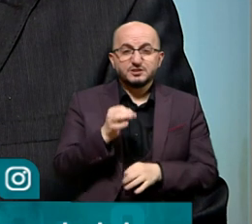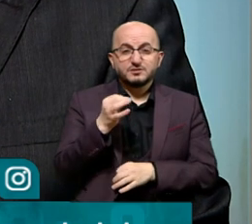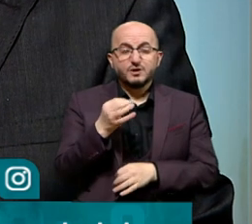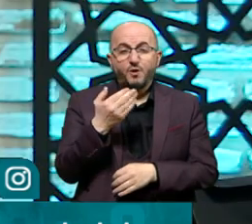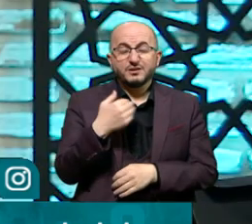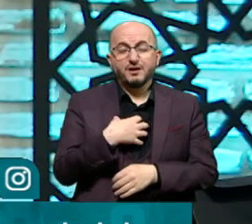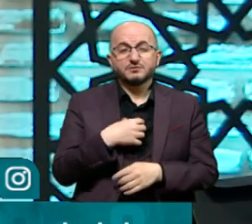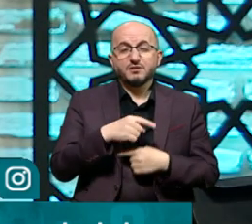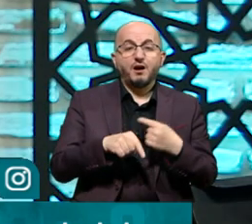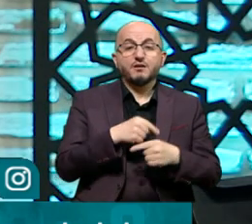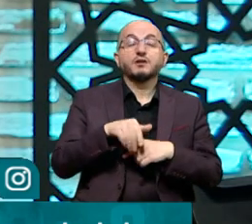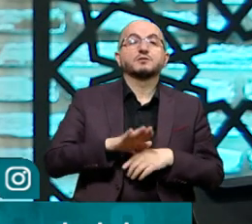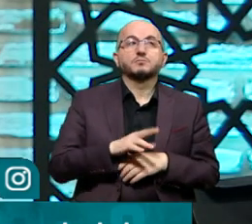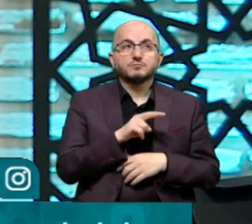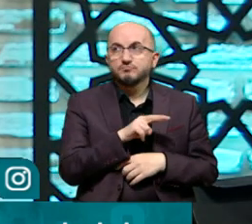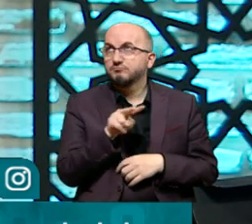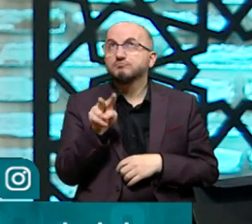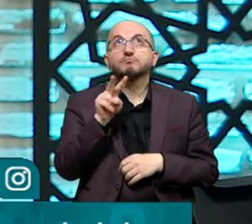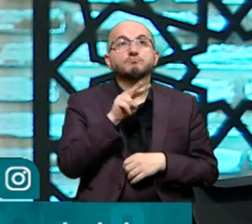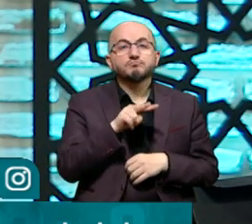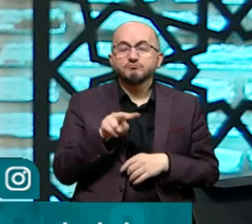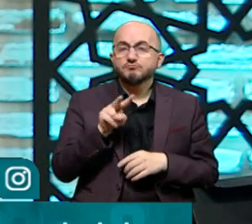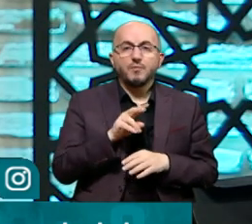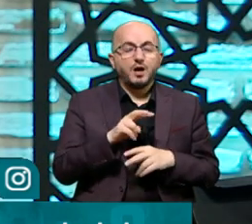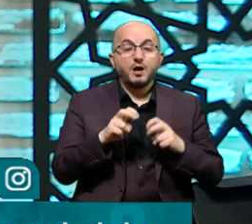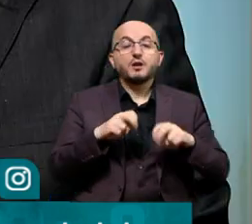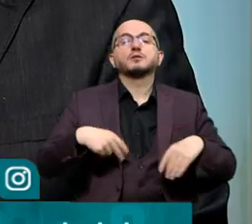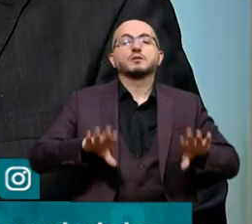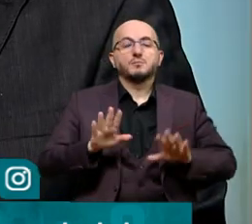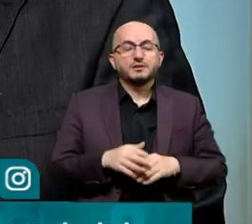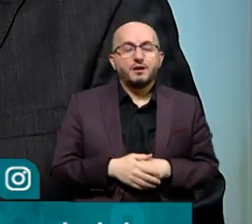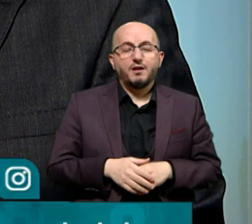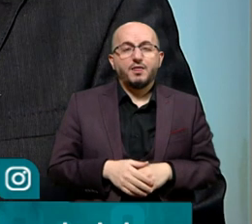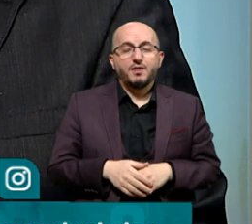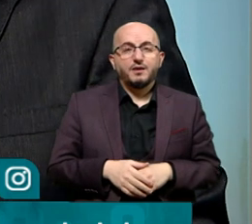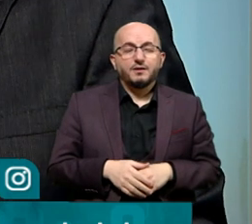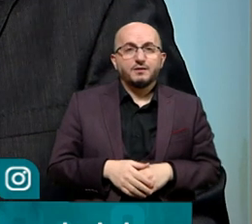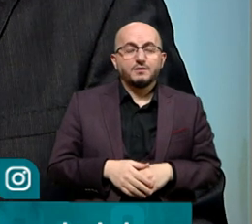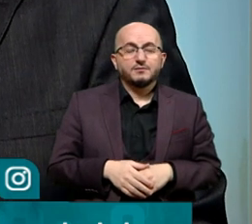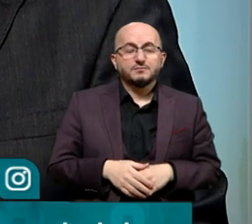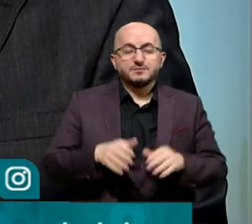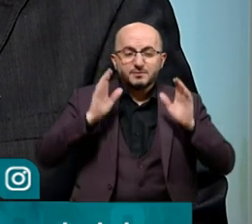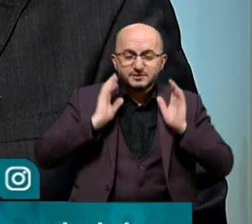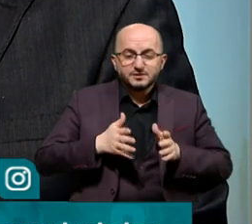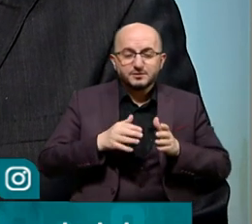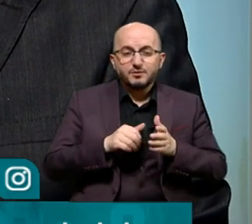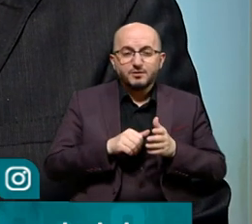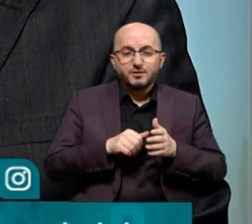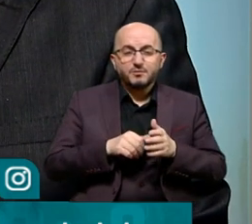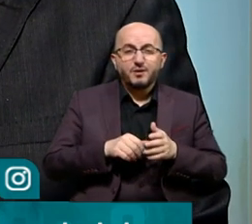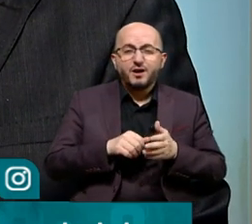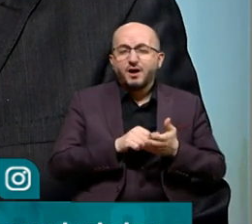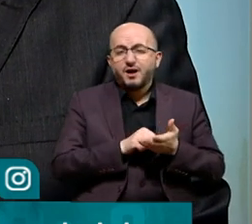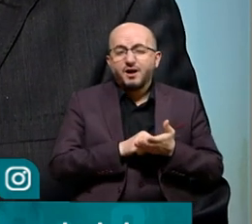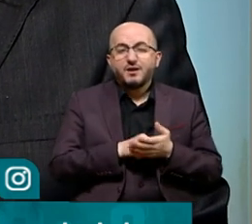Kendi de araştırmacı işaretlere bakarak Minare vesaire bakarak şehirde köyde böyle bir şey yapmadı durdu bütün yönler